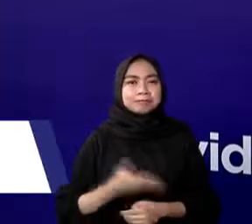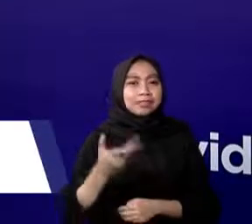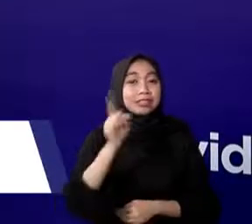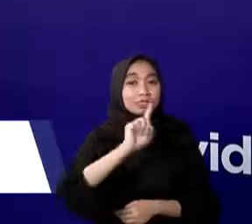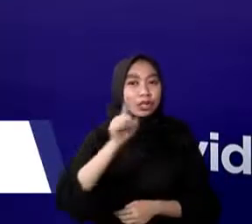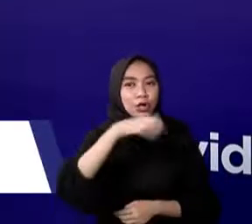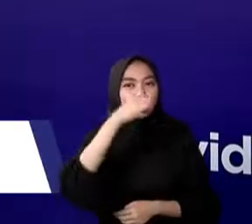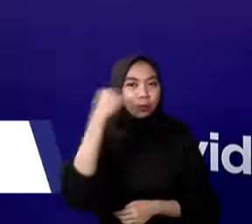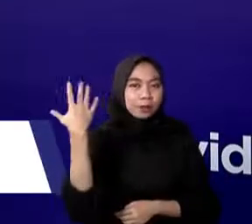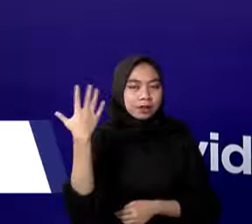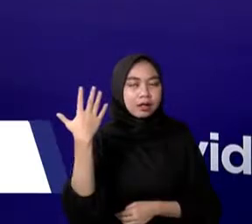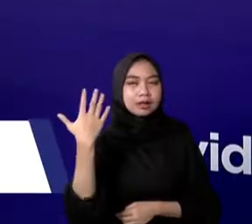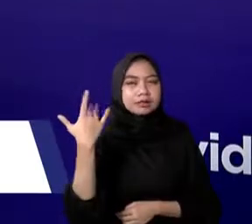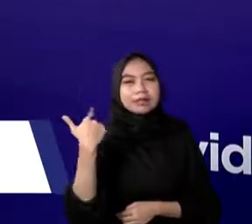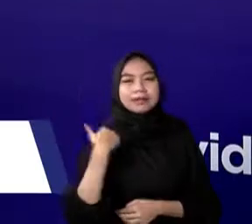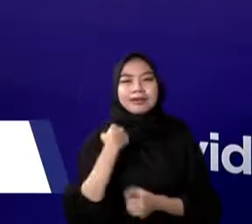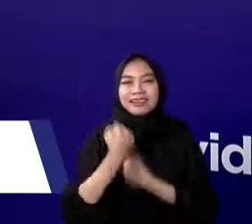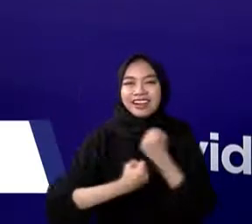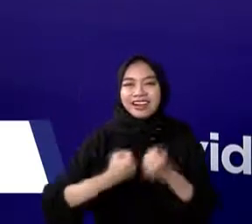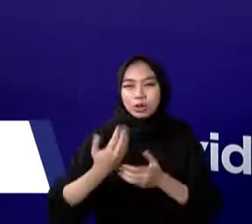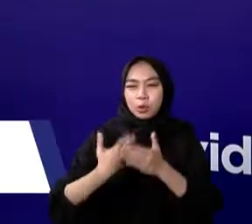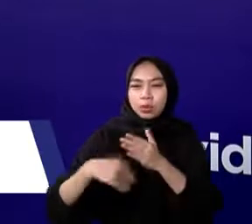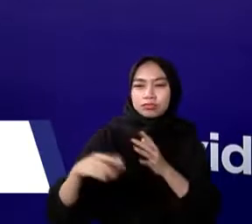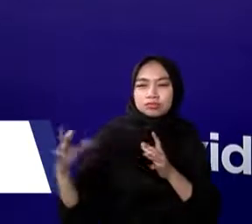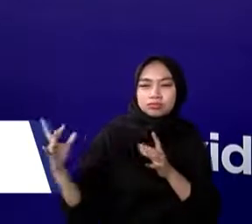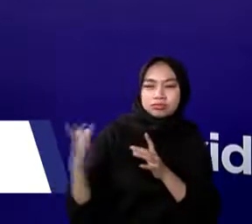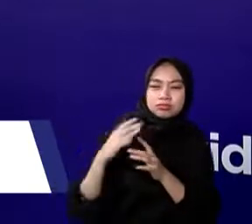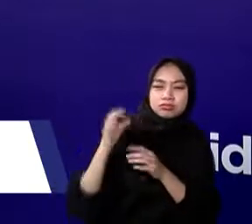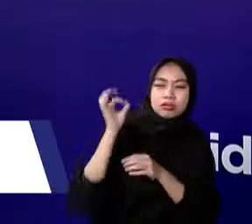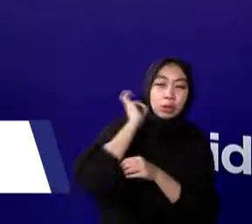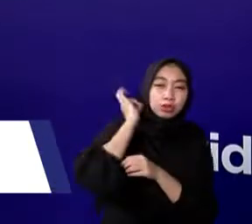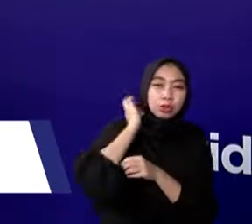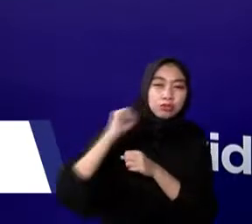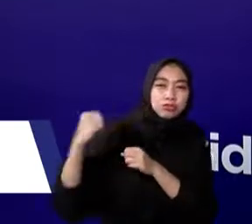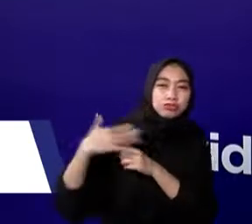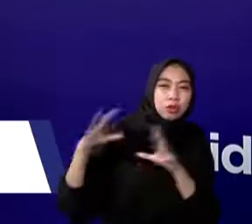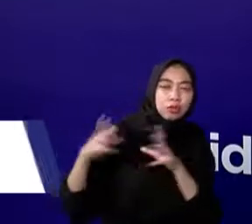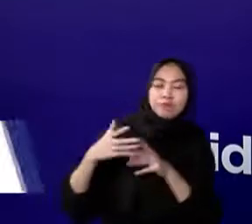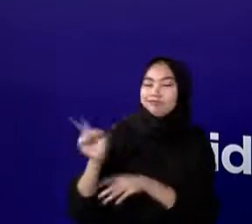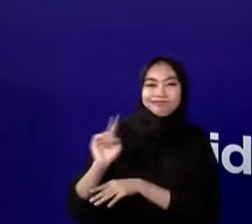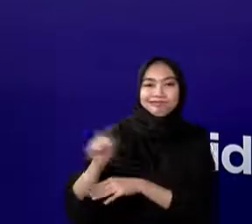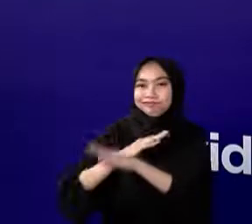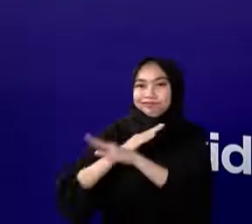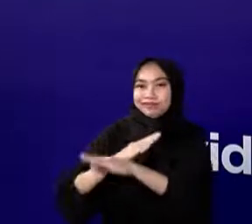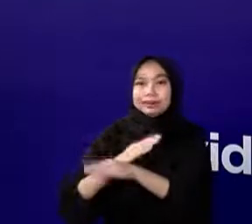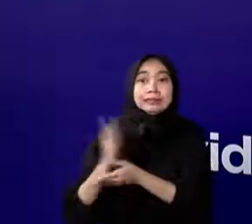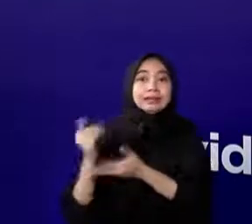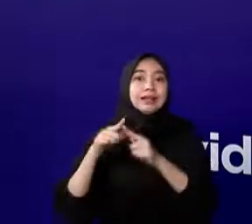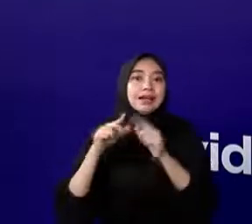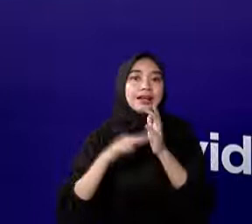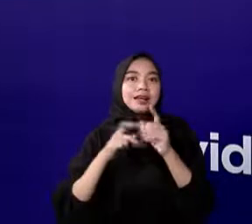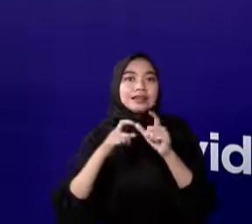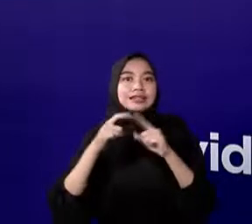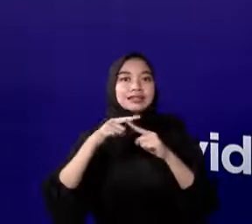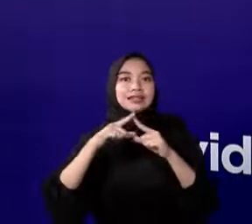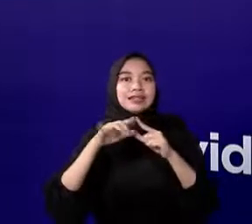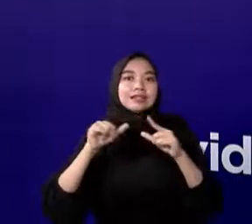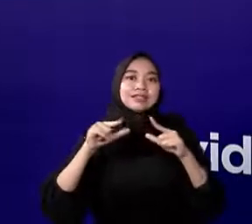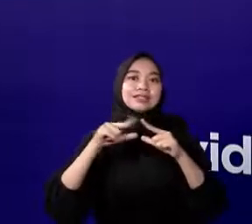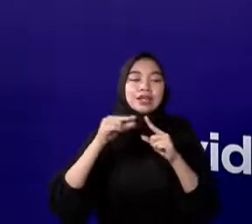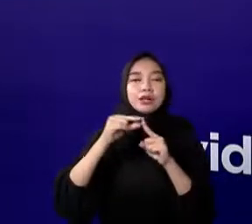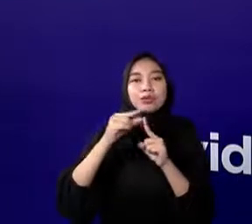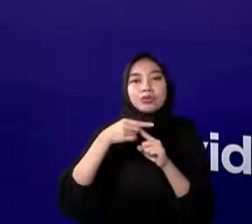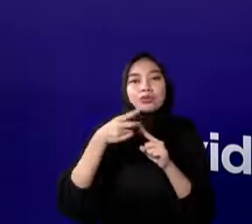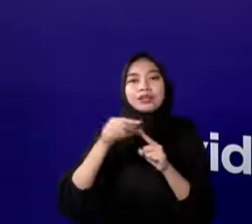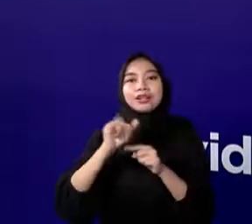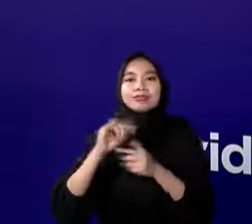juga untuk selalu mengurangi kegiatan yang berpotensi untuk menimbulkan kerumunan. Senang sekali saya Anastasia Putri bisa menemani Anda kembali